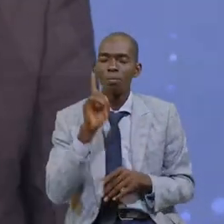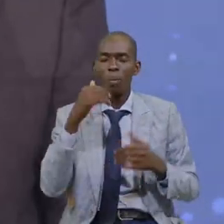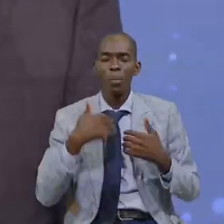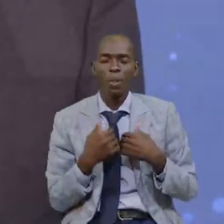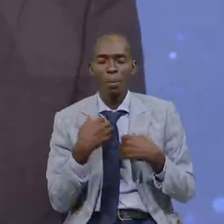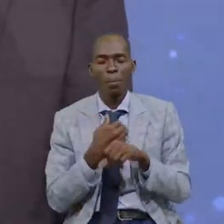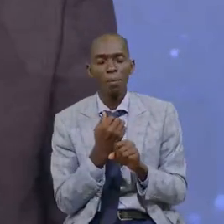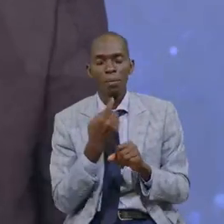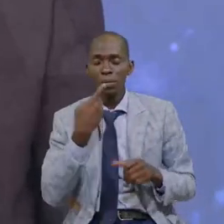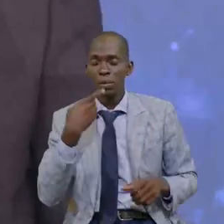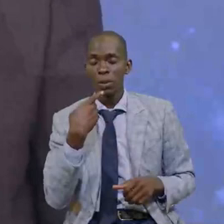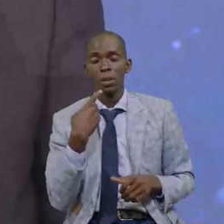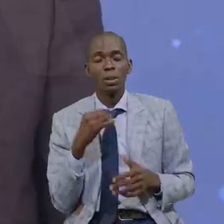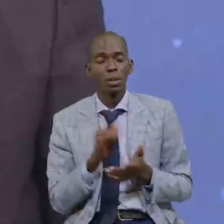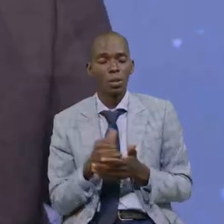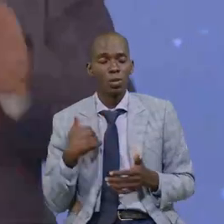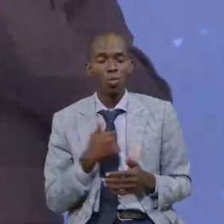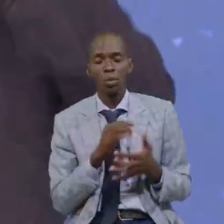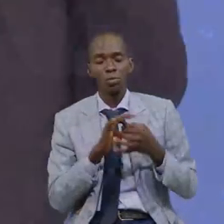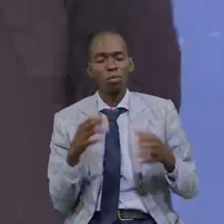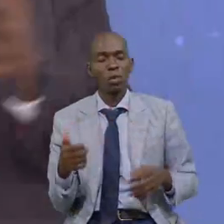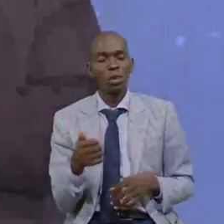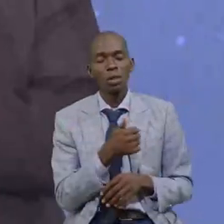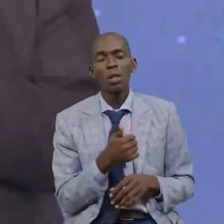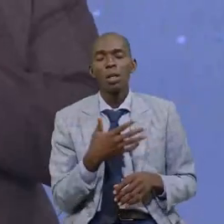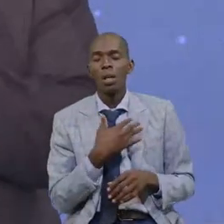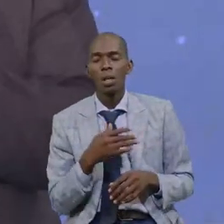as donné, que nous devons nous détacher,